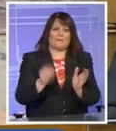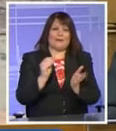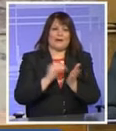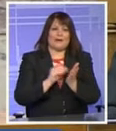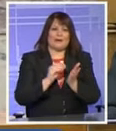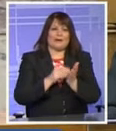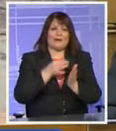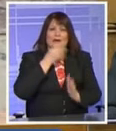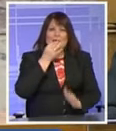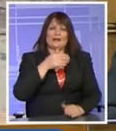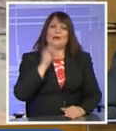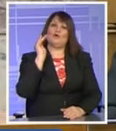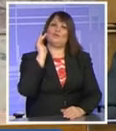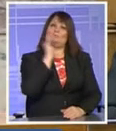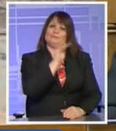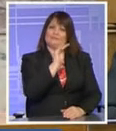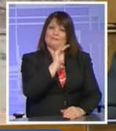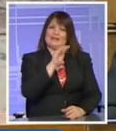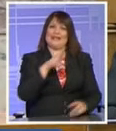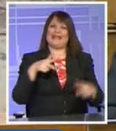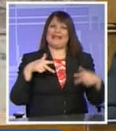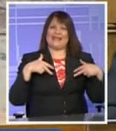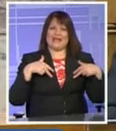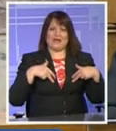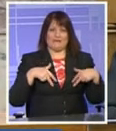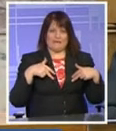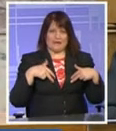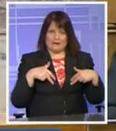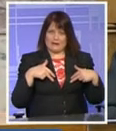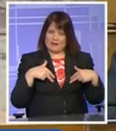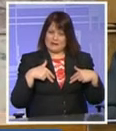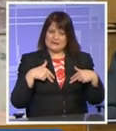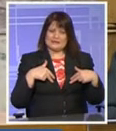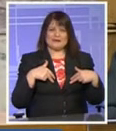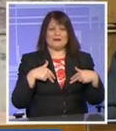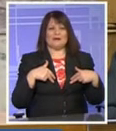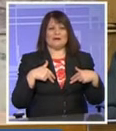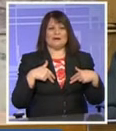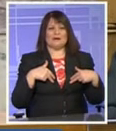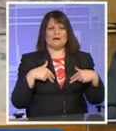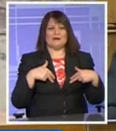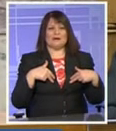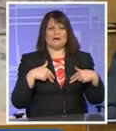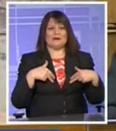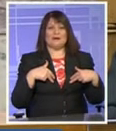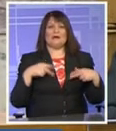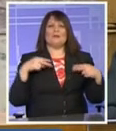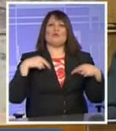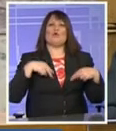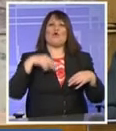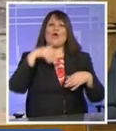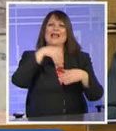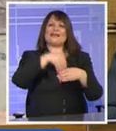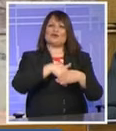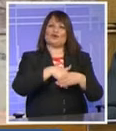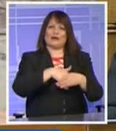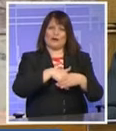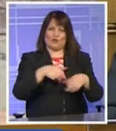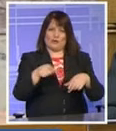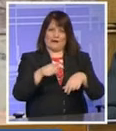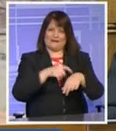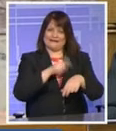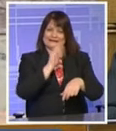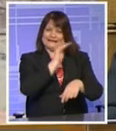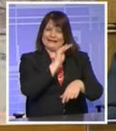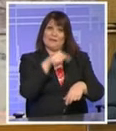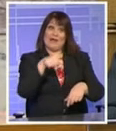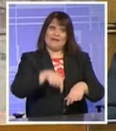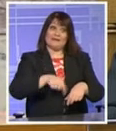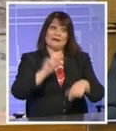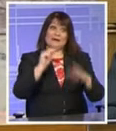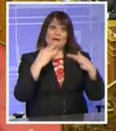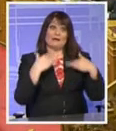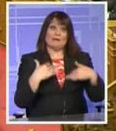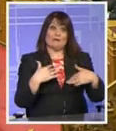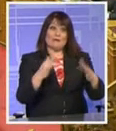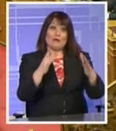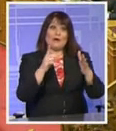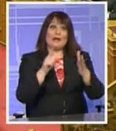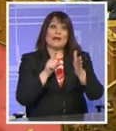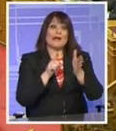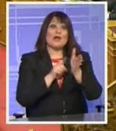Επαναλαμβάνω την πρόσκλησή μου προς την κυβέρνηση και τον σημερινό Υπουργό Εσωτερικών να φέρει στην παρούσα Βουλή το